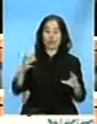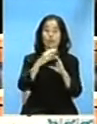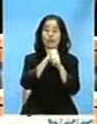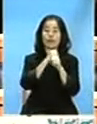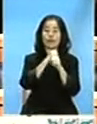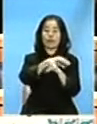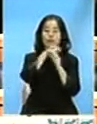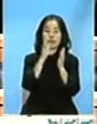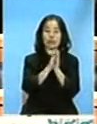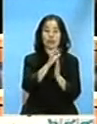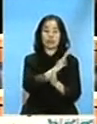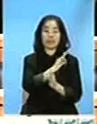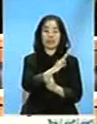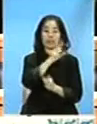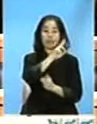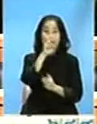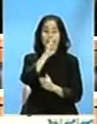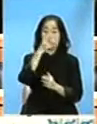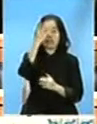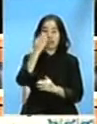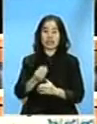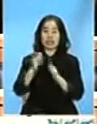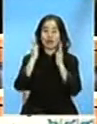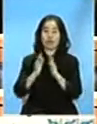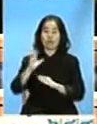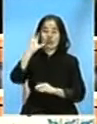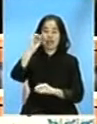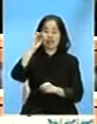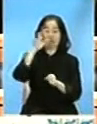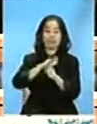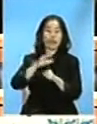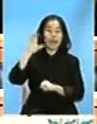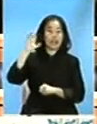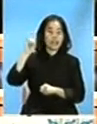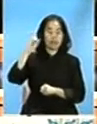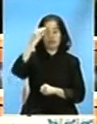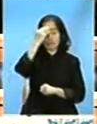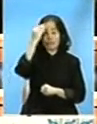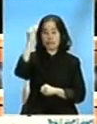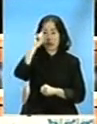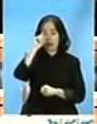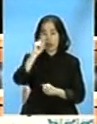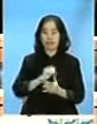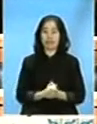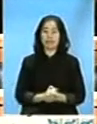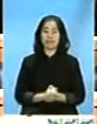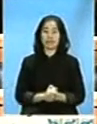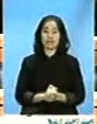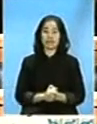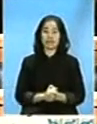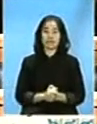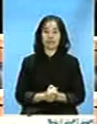ตั้งขึ้นเนี่ยนะฮะให้เหลือ50คนนะครับ50คนเพราะอะไรนะครับเพราะว่